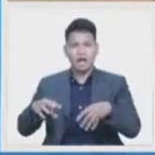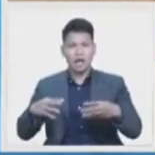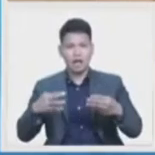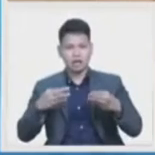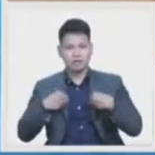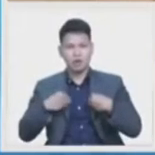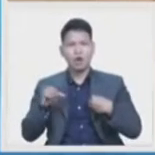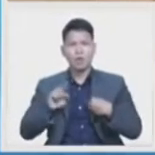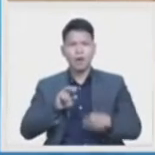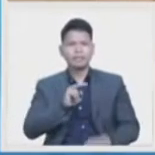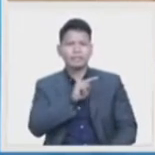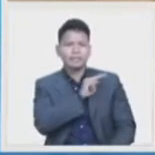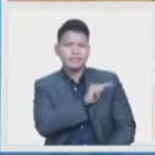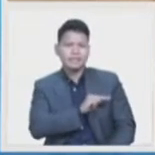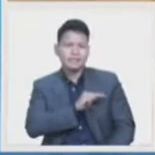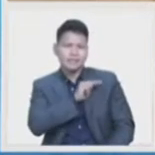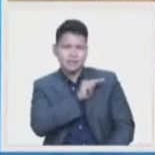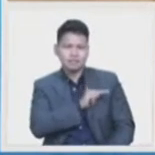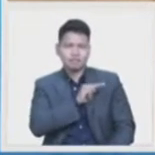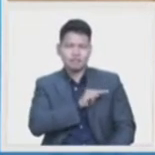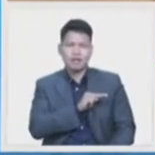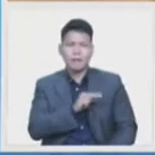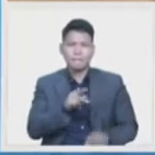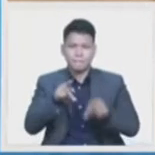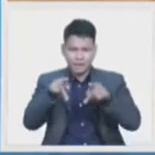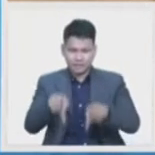unsa ang nature sa pagpakatao.